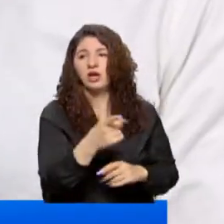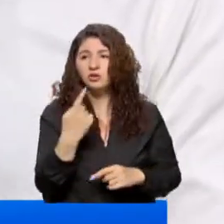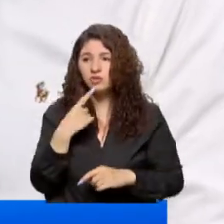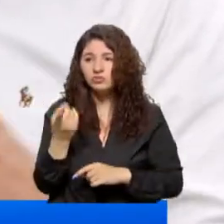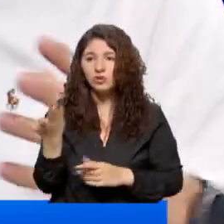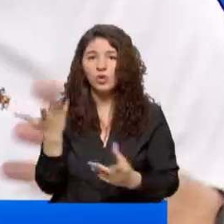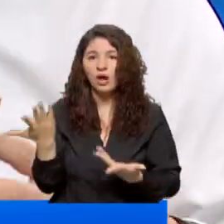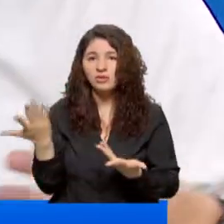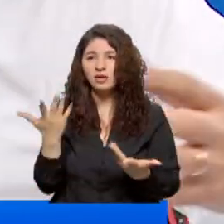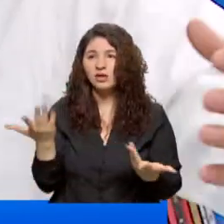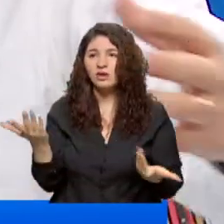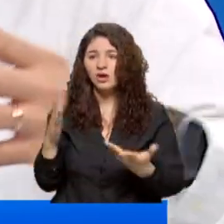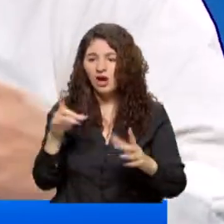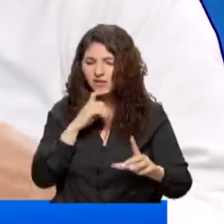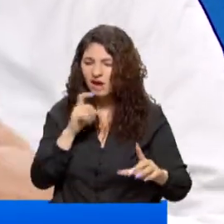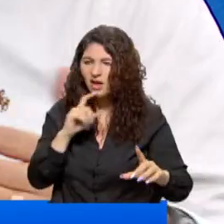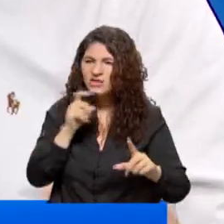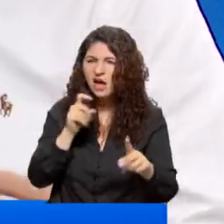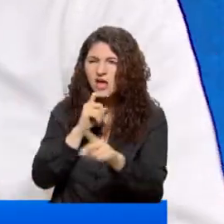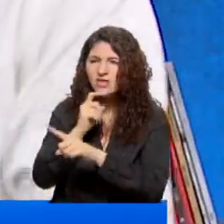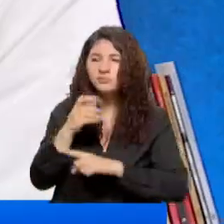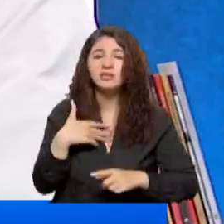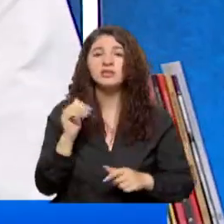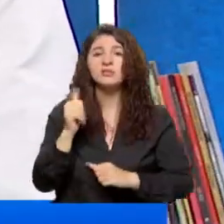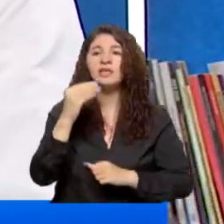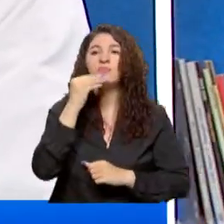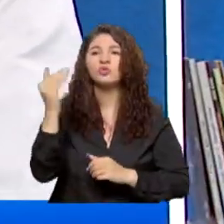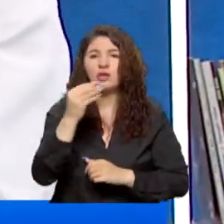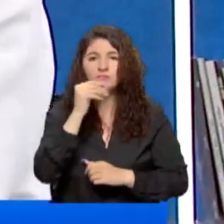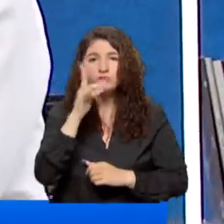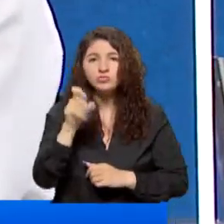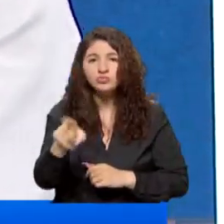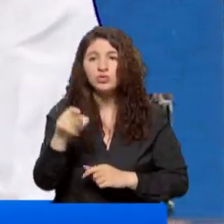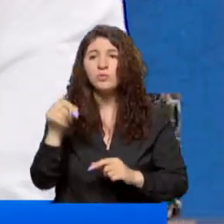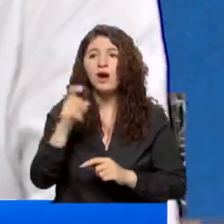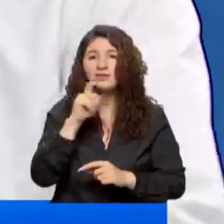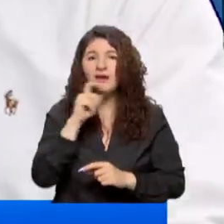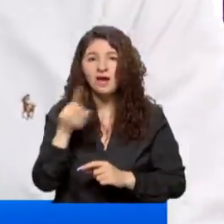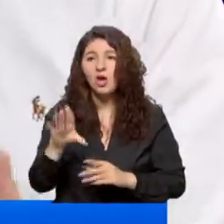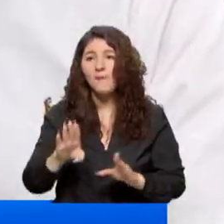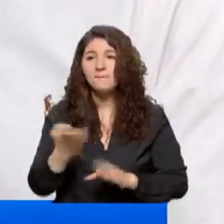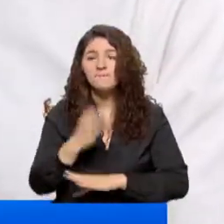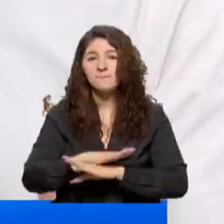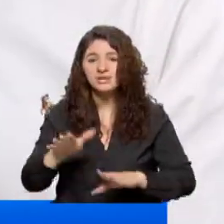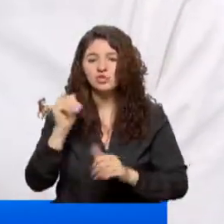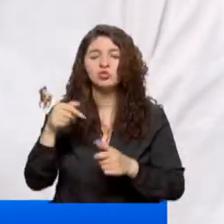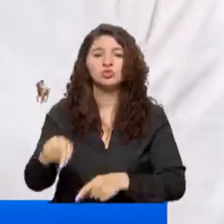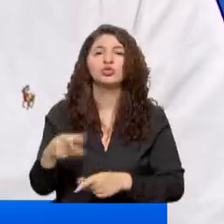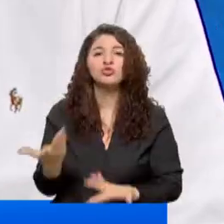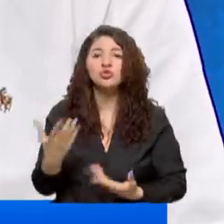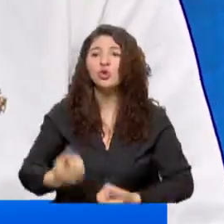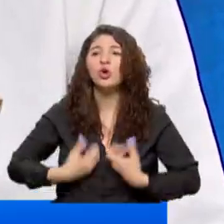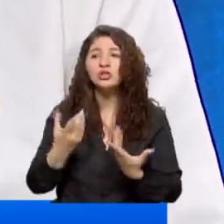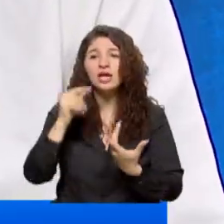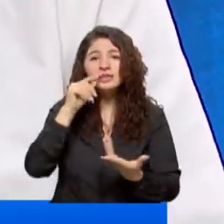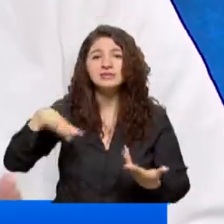sana diyorsunuz yani o kadar diğer o kadar hata yapıyoruz ki biz ne zaman gıdayı ucuza izliyor musunuz bu hatalardan dönüldü gün Çünkü